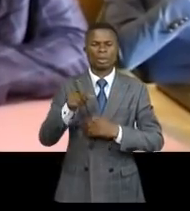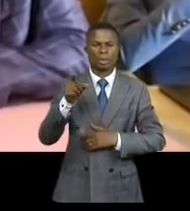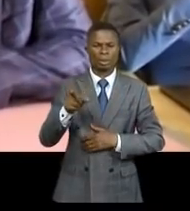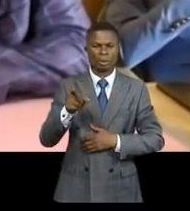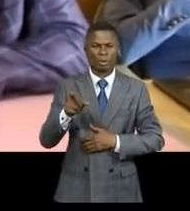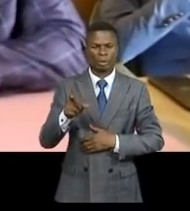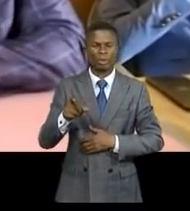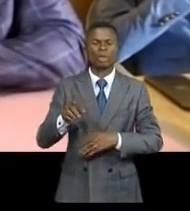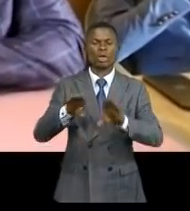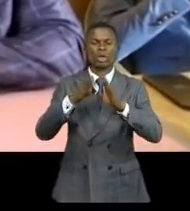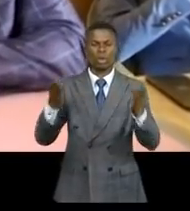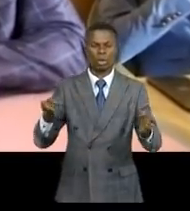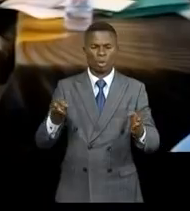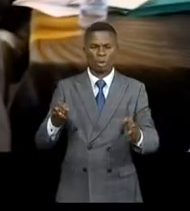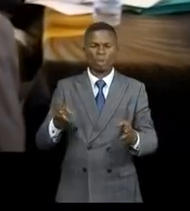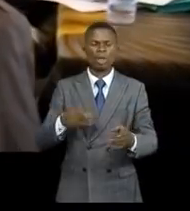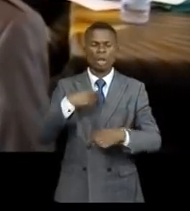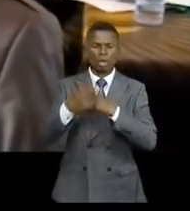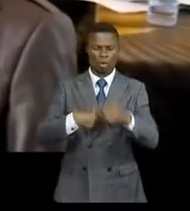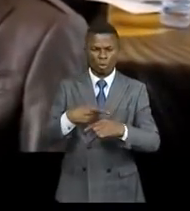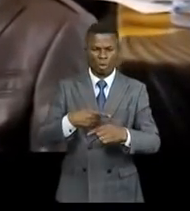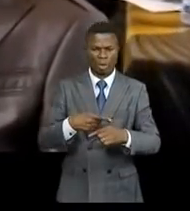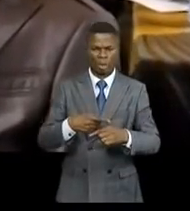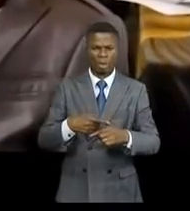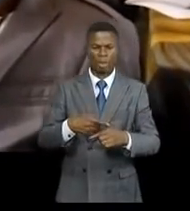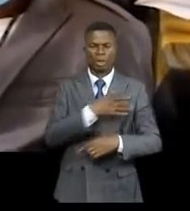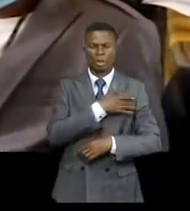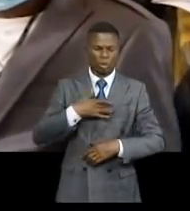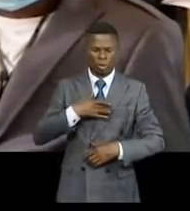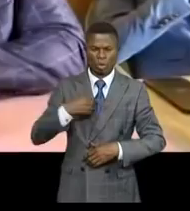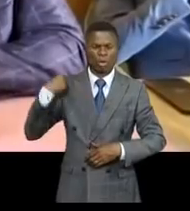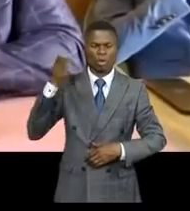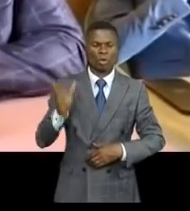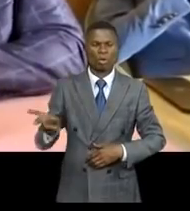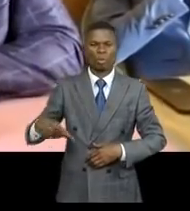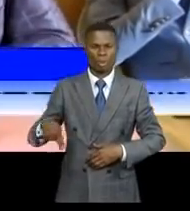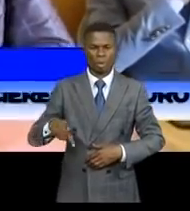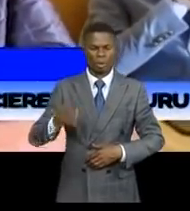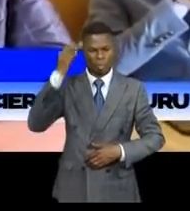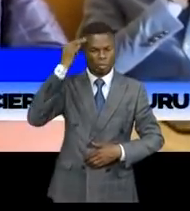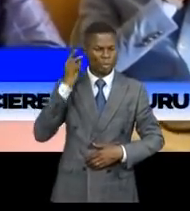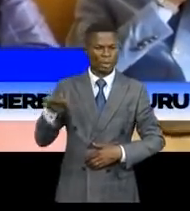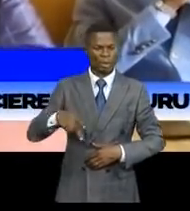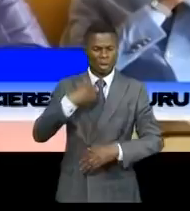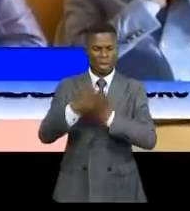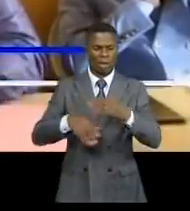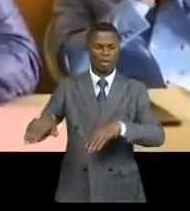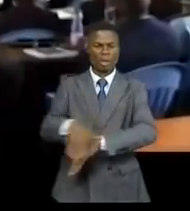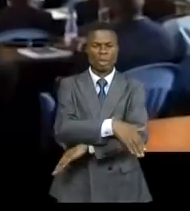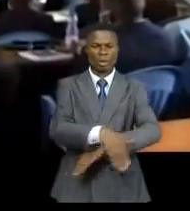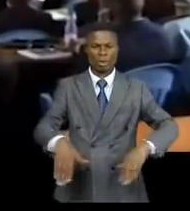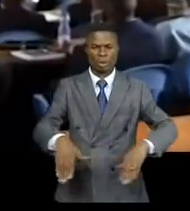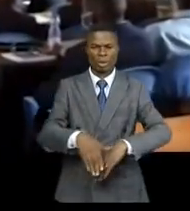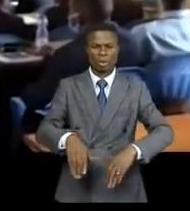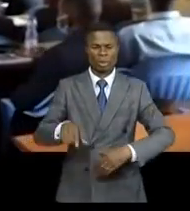La séance d'ouverture, quant à elle, a été présidée au nom de l'exécutif provincial par le ministre provincial des Affaires foncières, Désiré